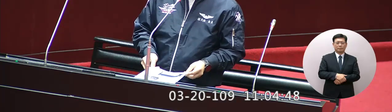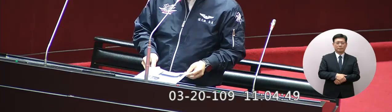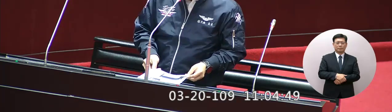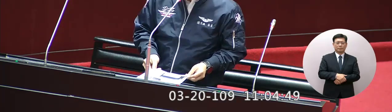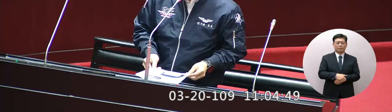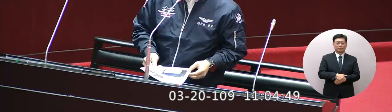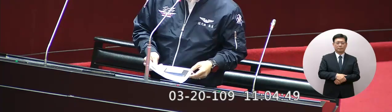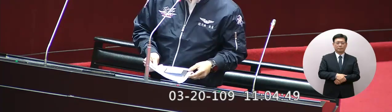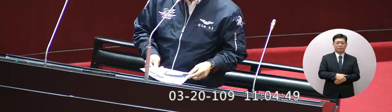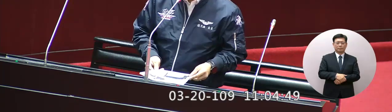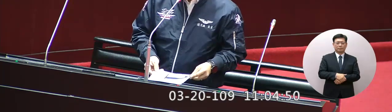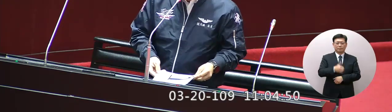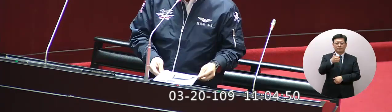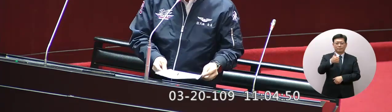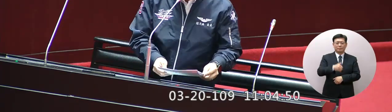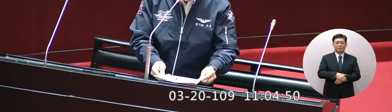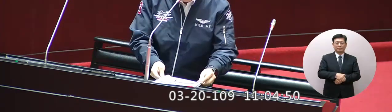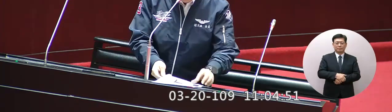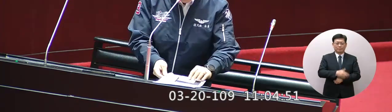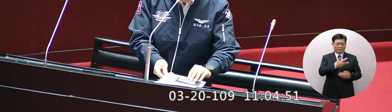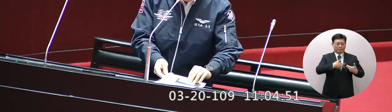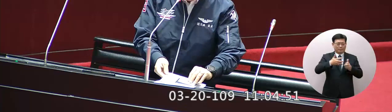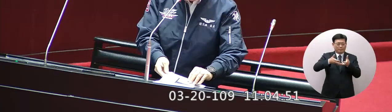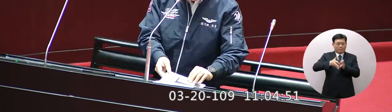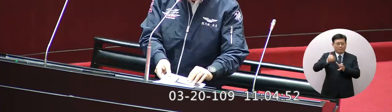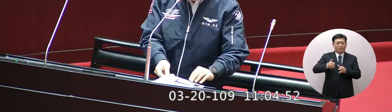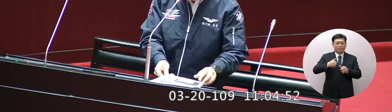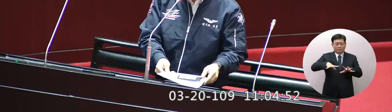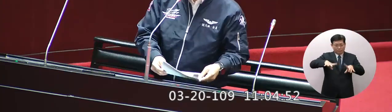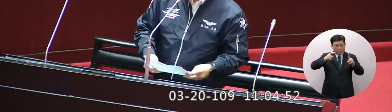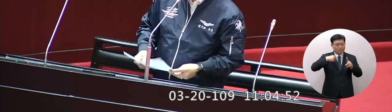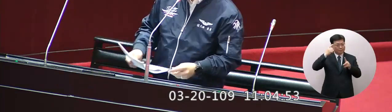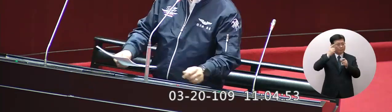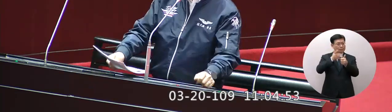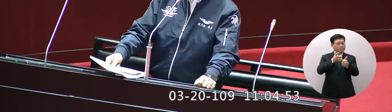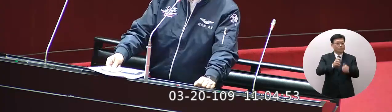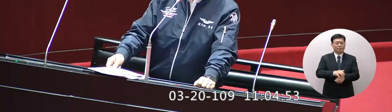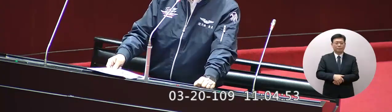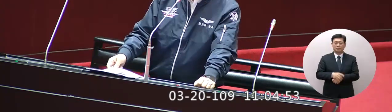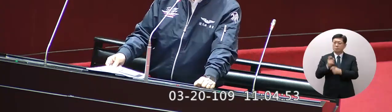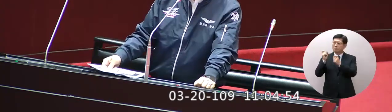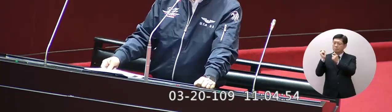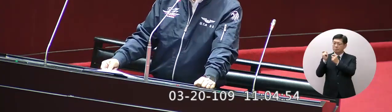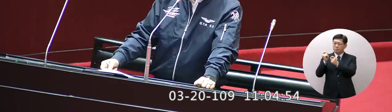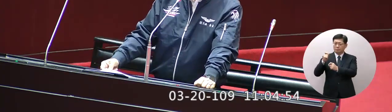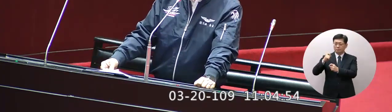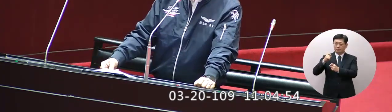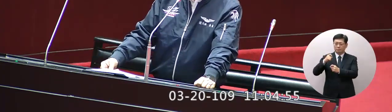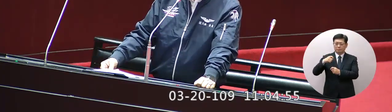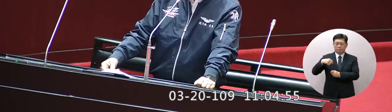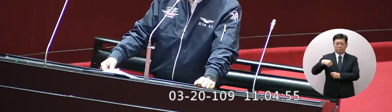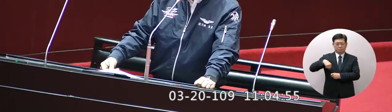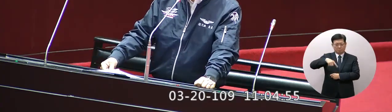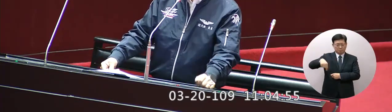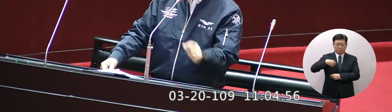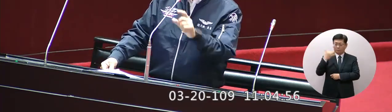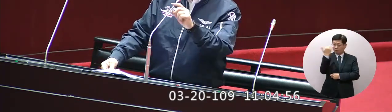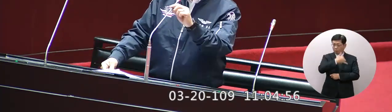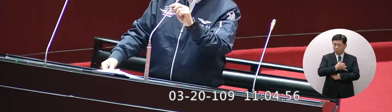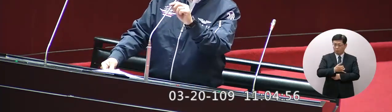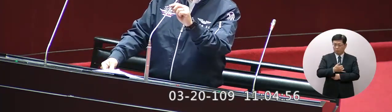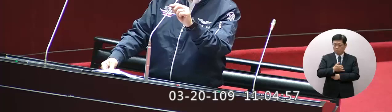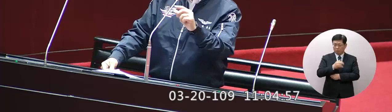来，委员好。 谢谢蔡部长，谢谢。首先我想先请教哈，因为最近大家对于这个突然